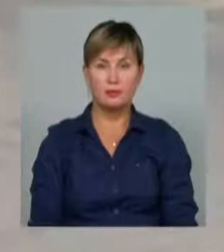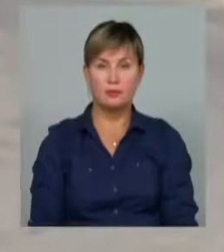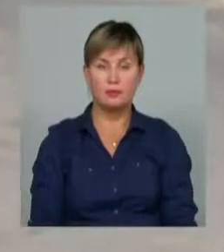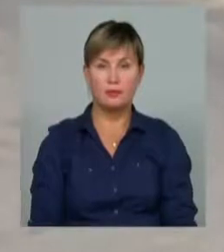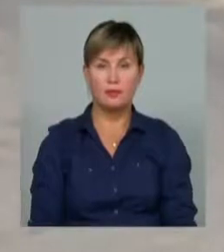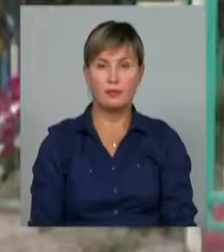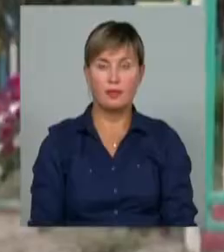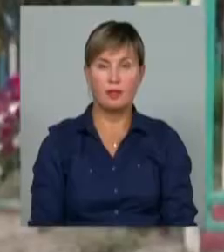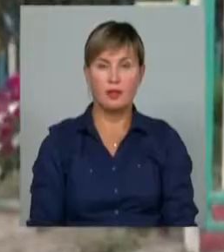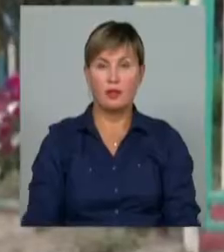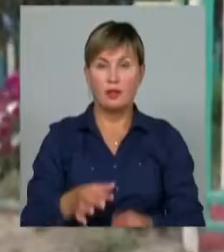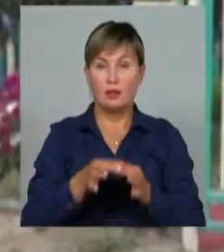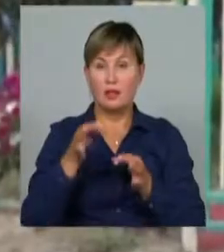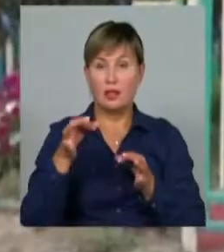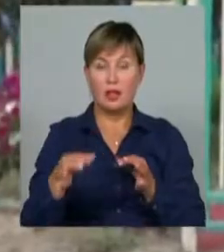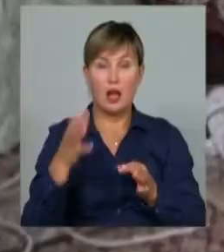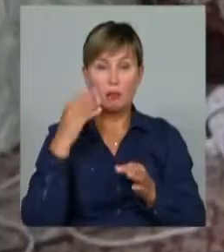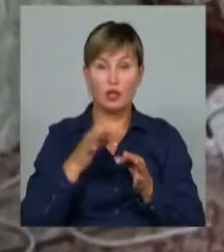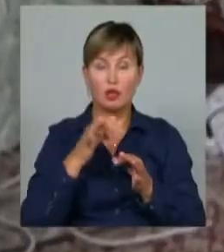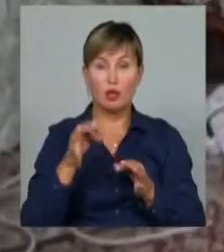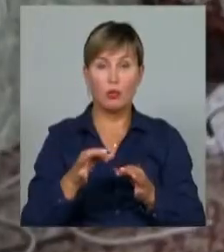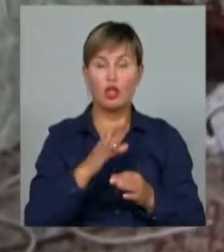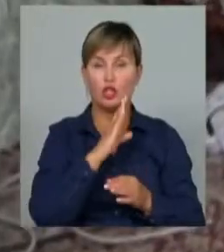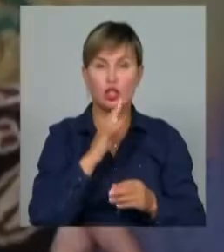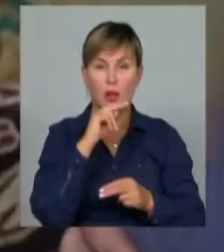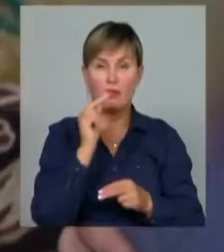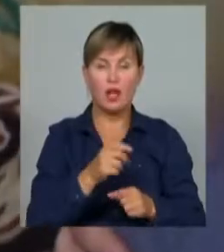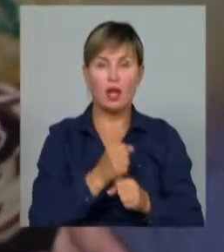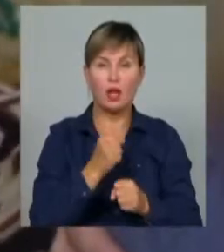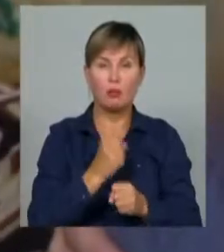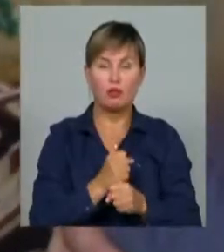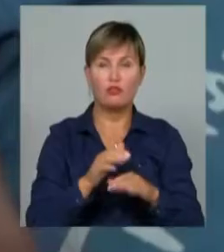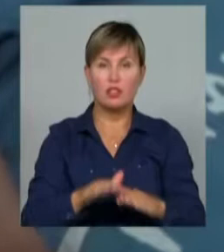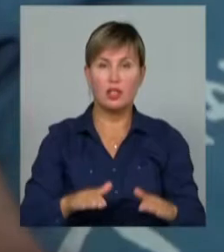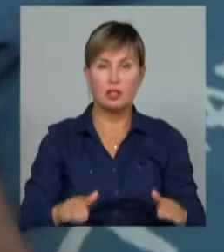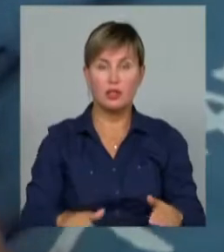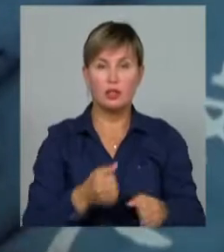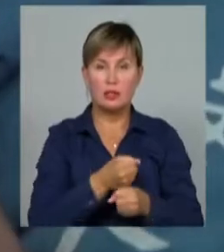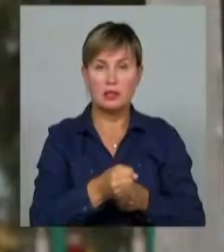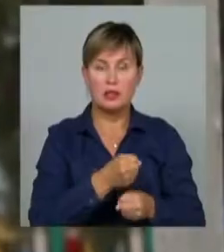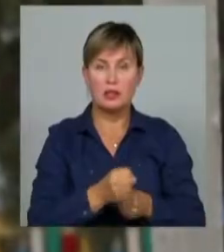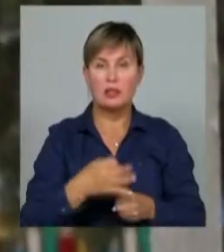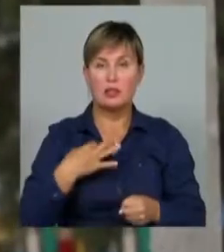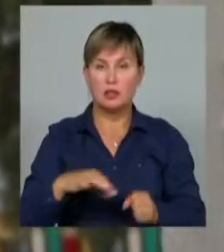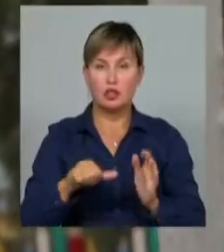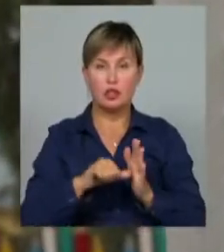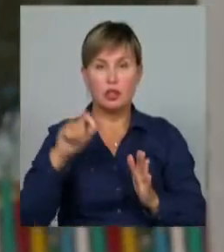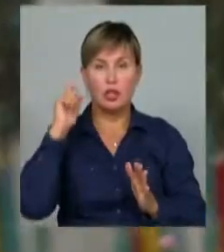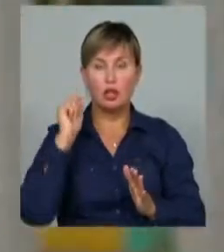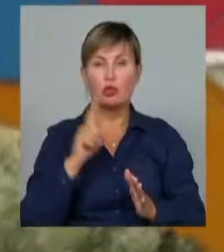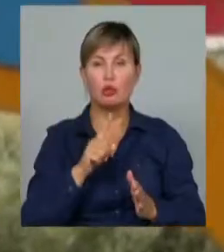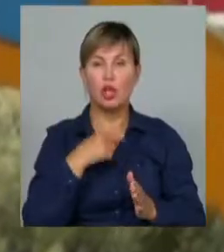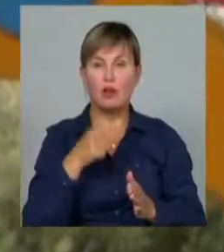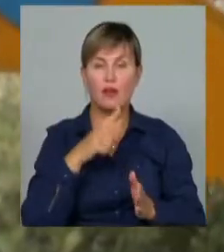В селе Чирик Алматинской области женщина обвиняет работников детского сада в насилии над ее 6-летним сыном. Что говорят по этому поводу